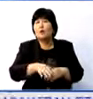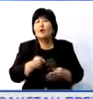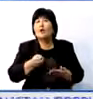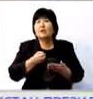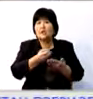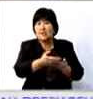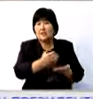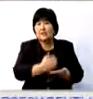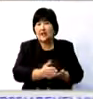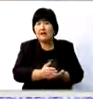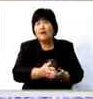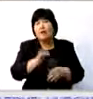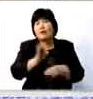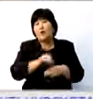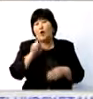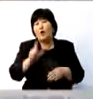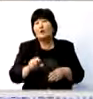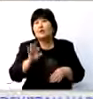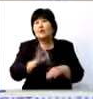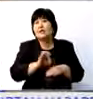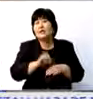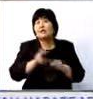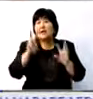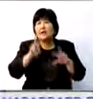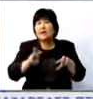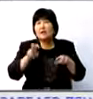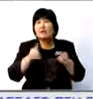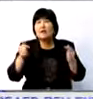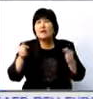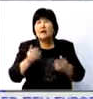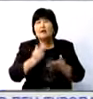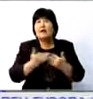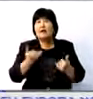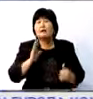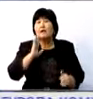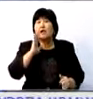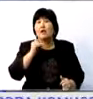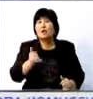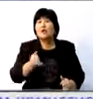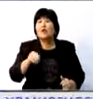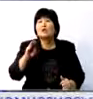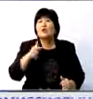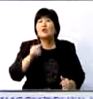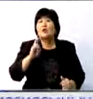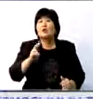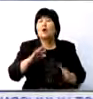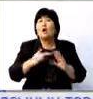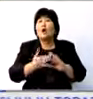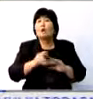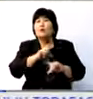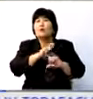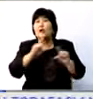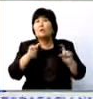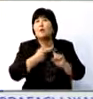жеткізілген. Науқастың диагнозы зертханалық жолмен нақтыланды. Қазіргі таңда ол Жаңақорған аудандық орталық